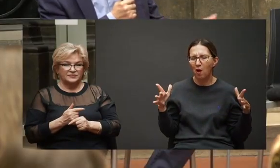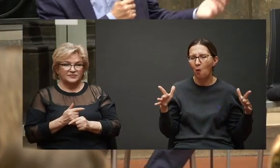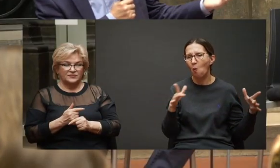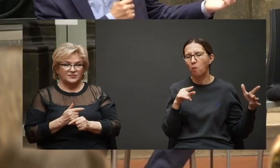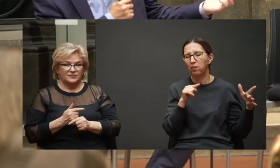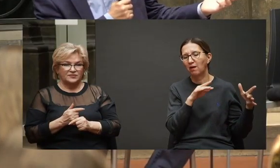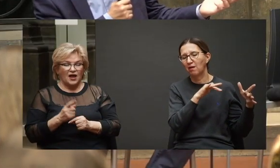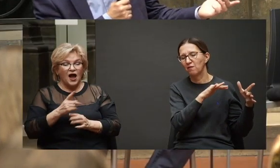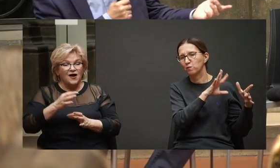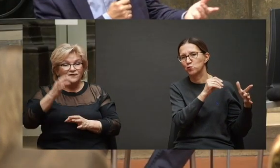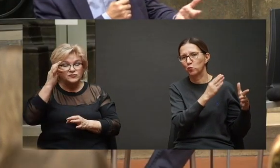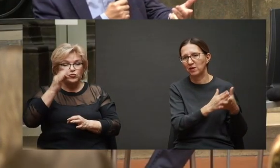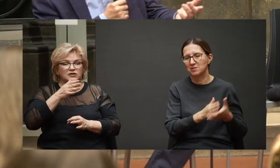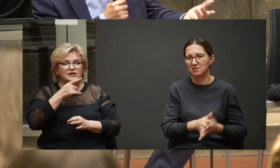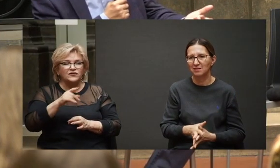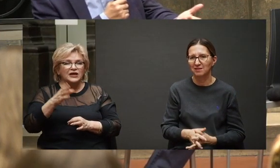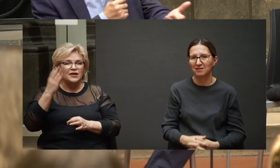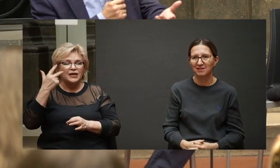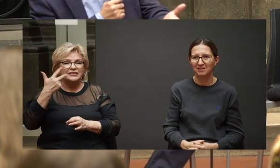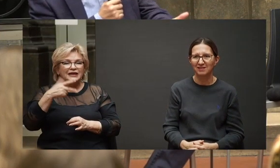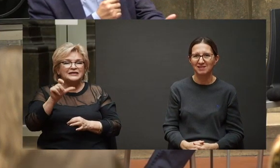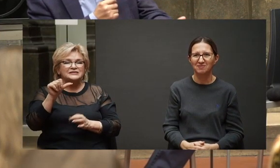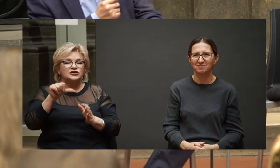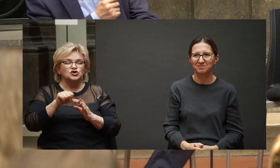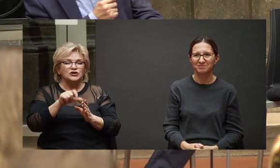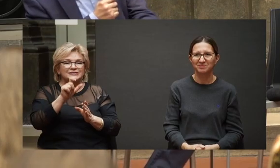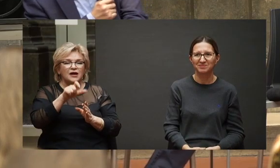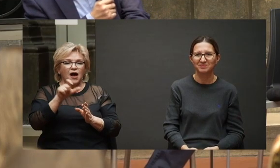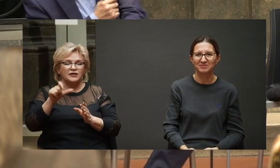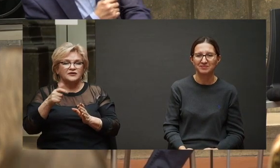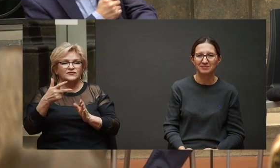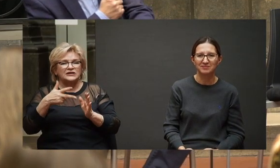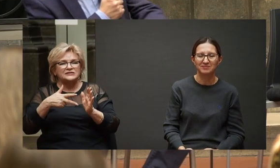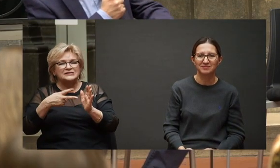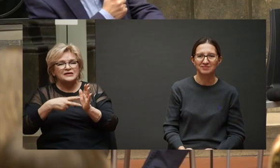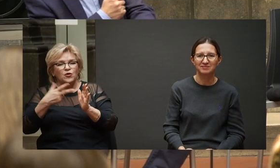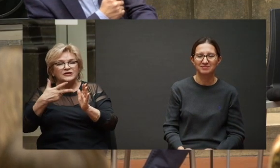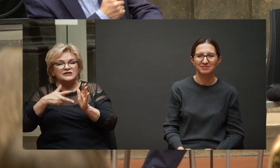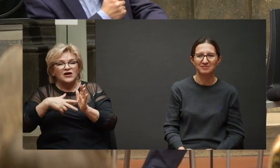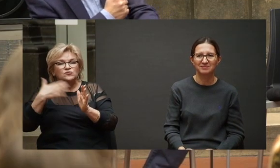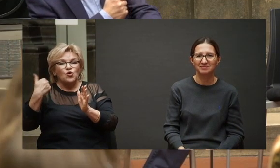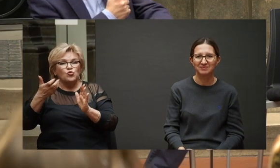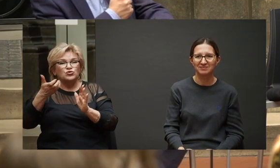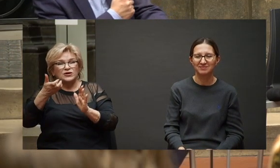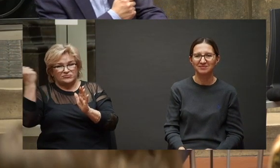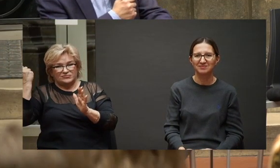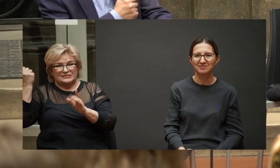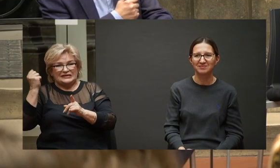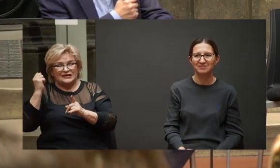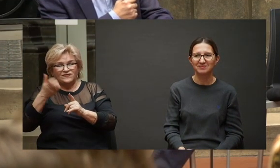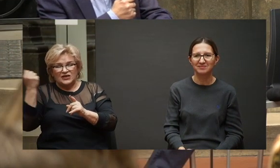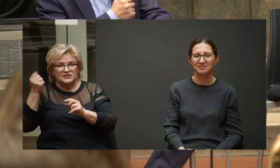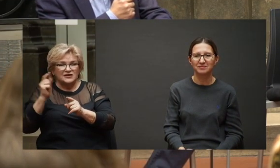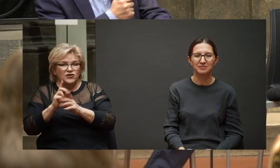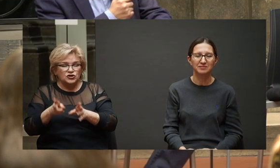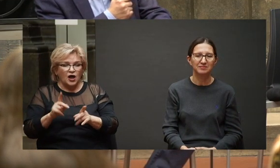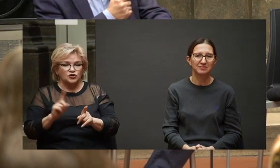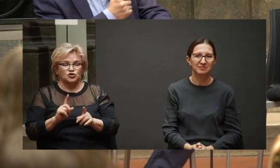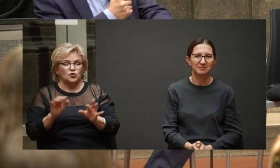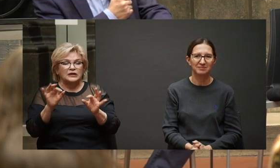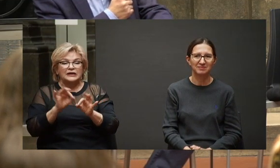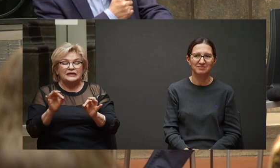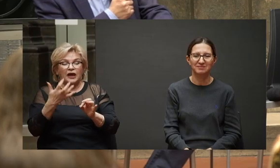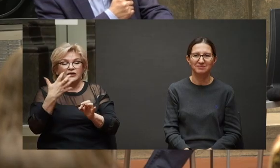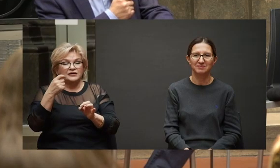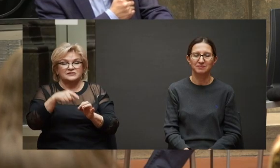все есть. А вспомните время, когда 36 кадров, максимум 37, 38 ты уже вытаскиваешь из катушки так, что, да, и никаких